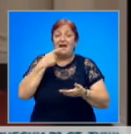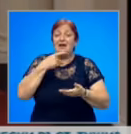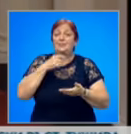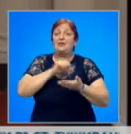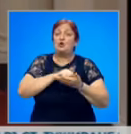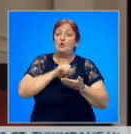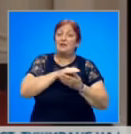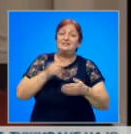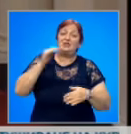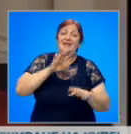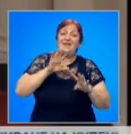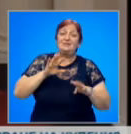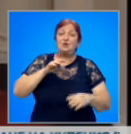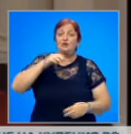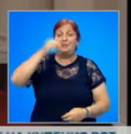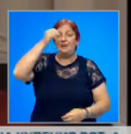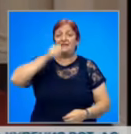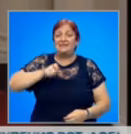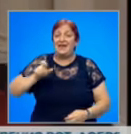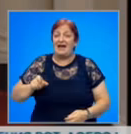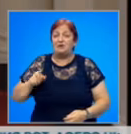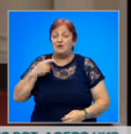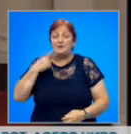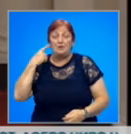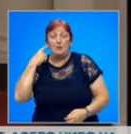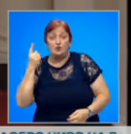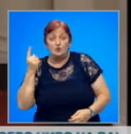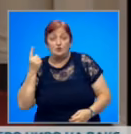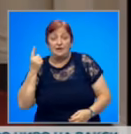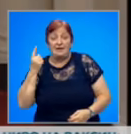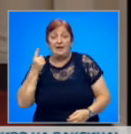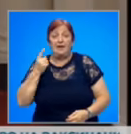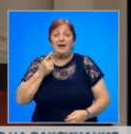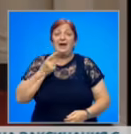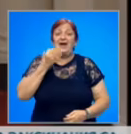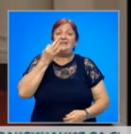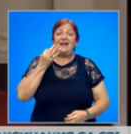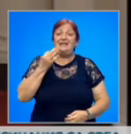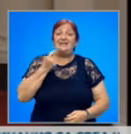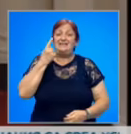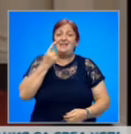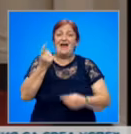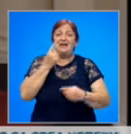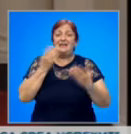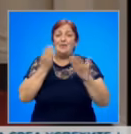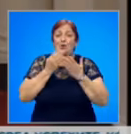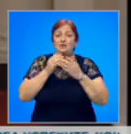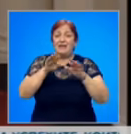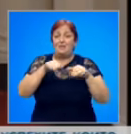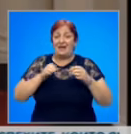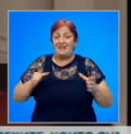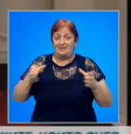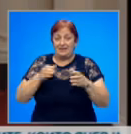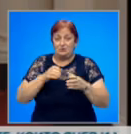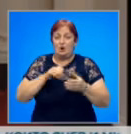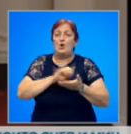журналисти, че над 900 български граждани са били подслушвани, а 130 имена са били прочетени в пленарната